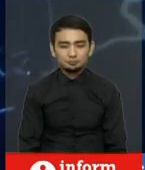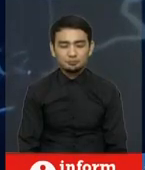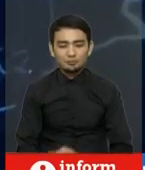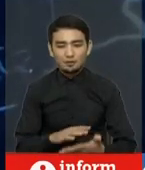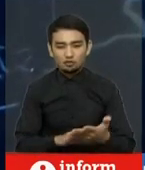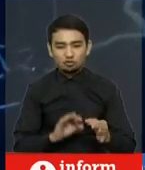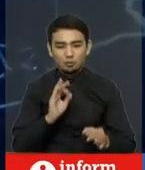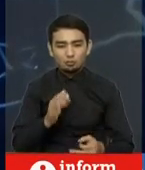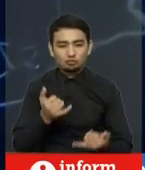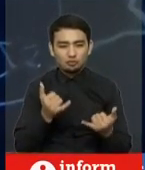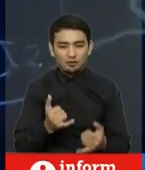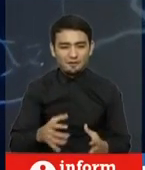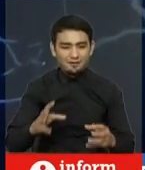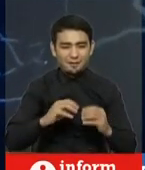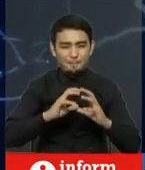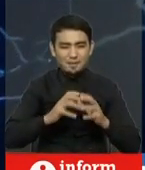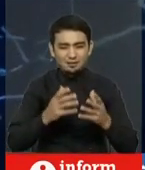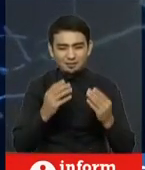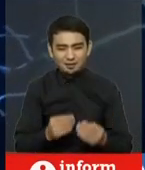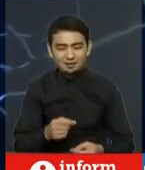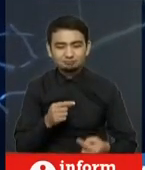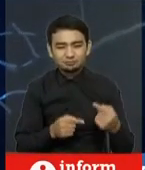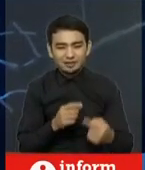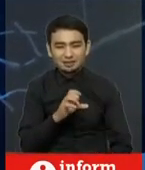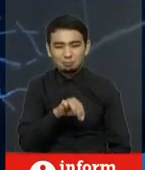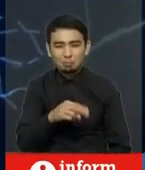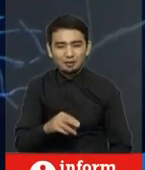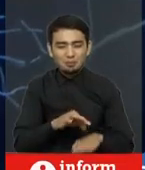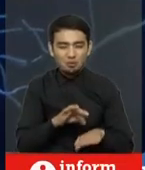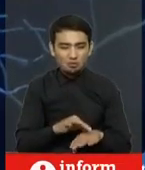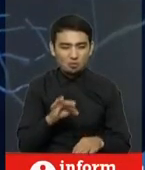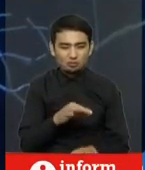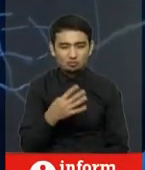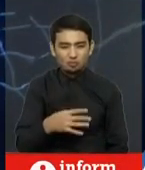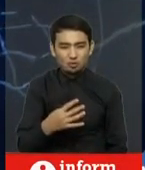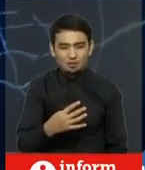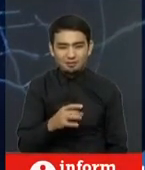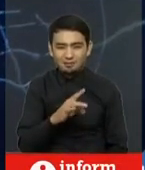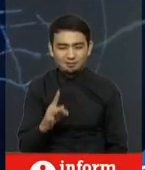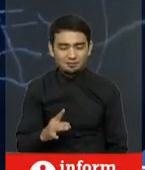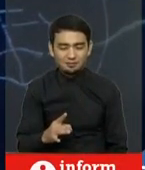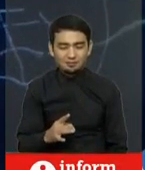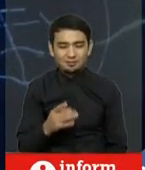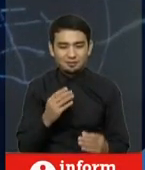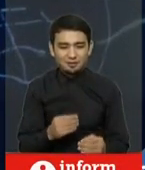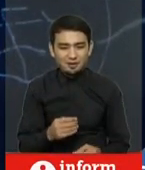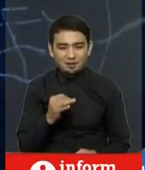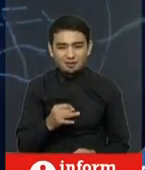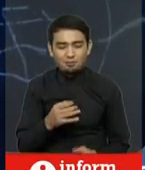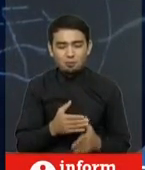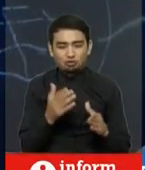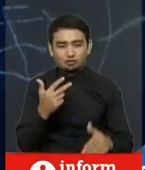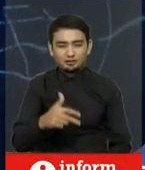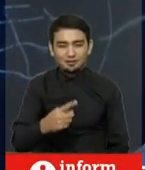Продолжаем выпуск. Сегодня Всемирный день борьбы со СПИДом. В этом году его отмечают в 40-й раз. В Казахстане больше